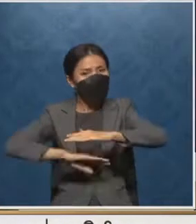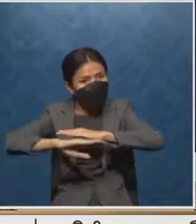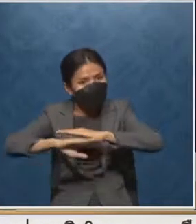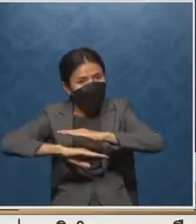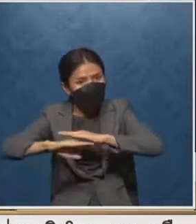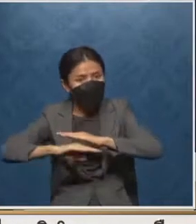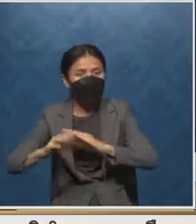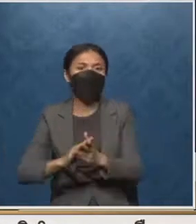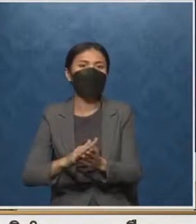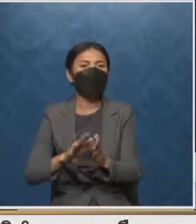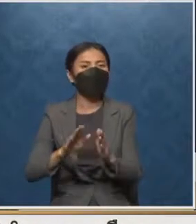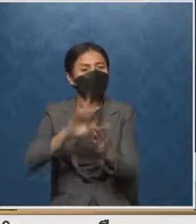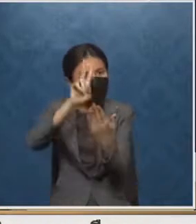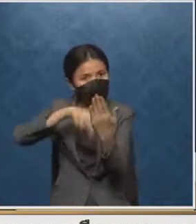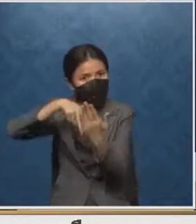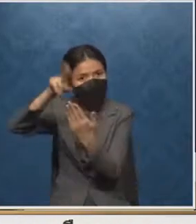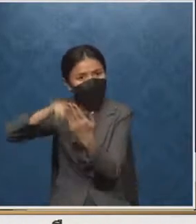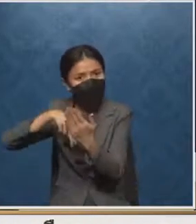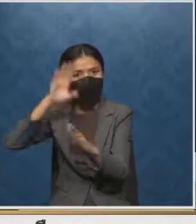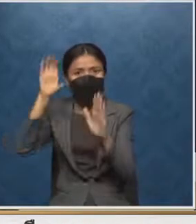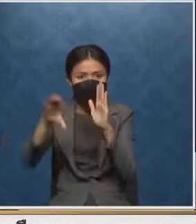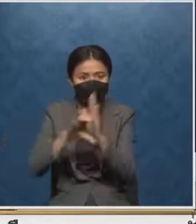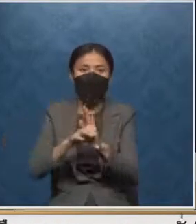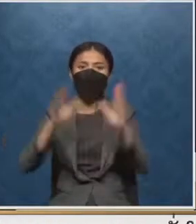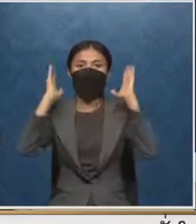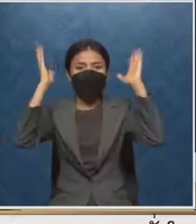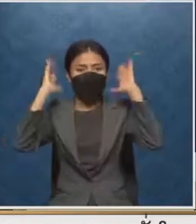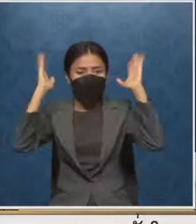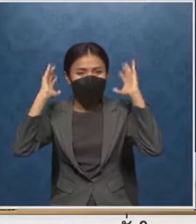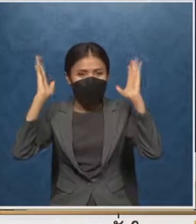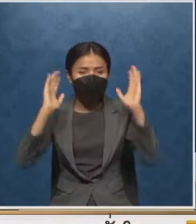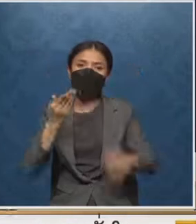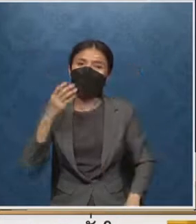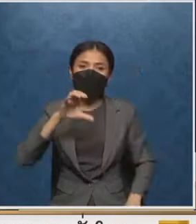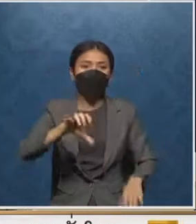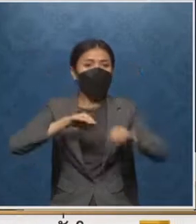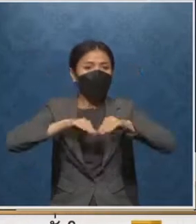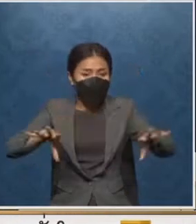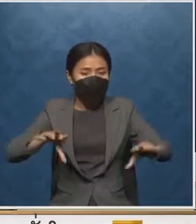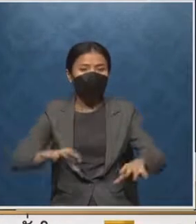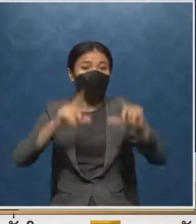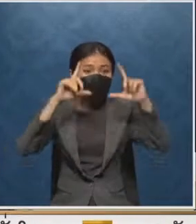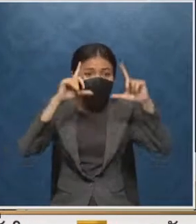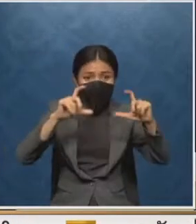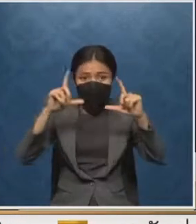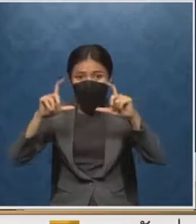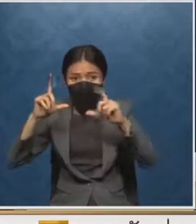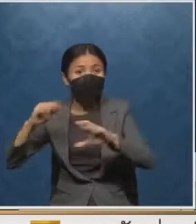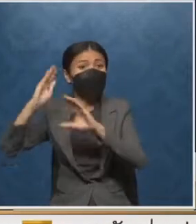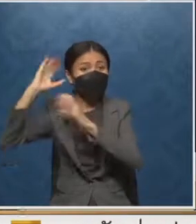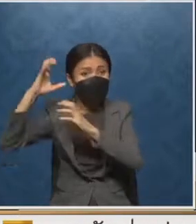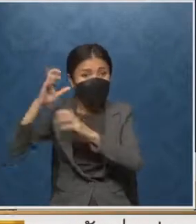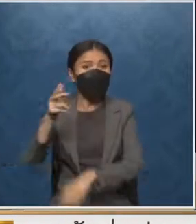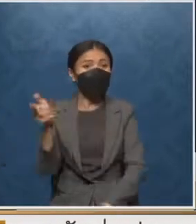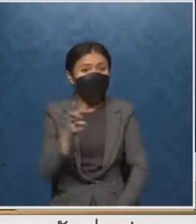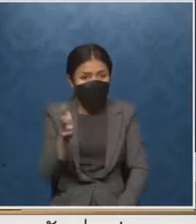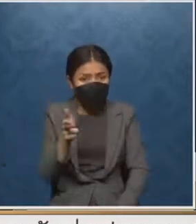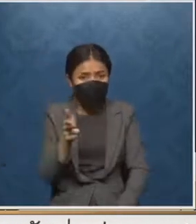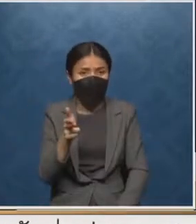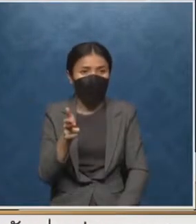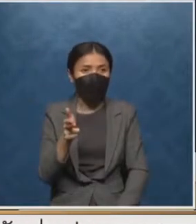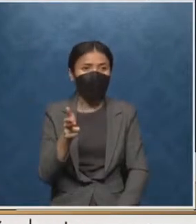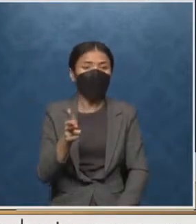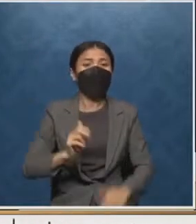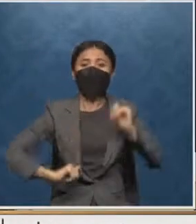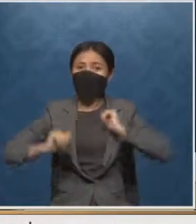รูปภาพการโฆษณาเครื่องหมายรูปถ่าย ภาพยนตร์วีดิทัศน์การ